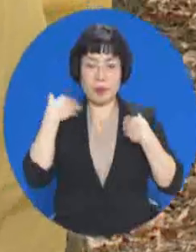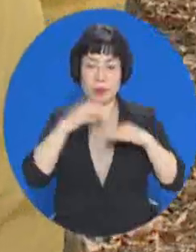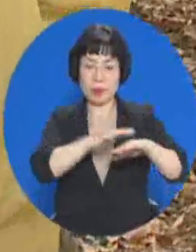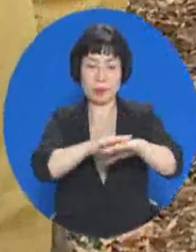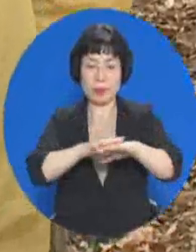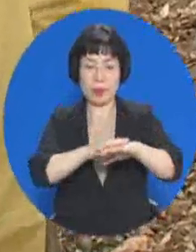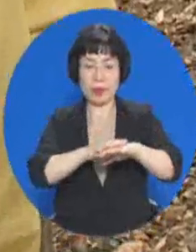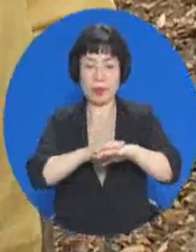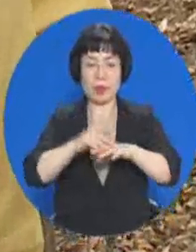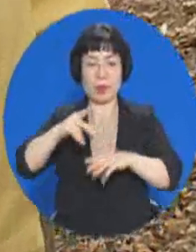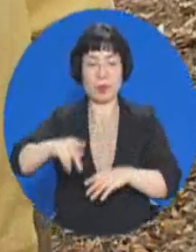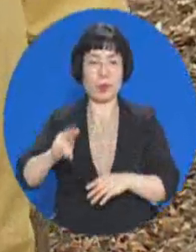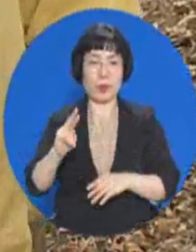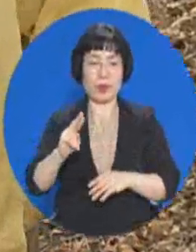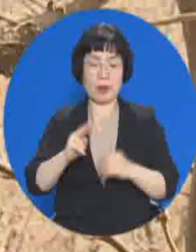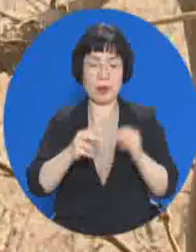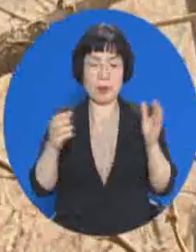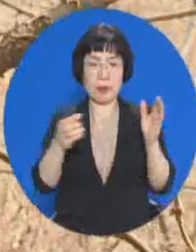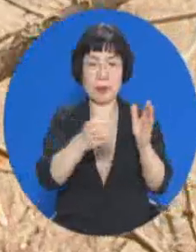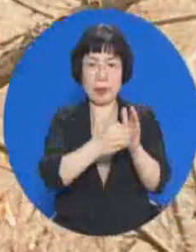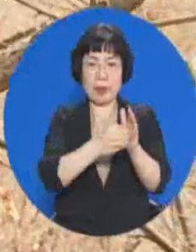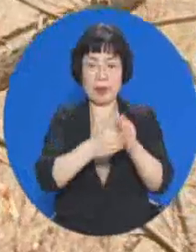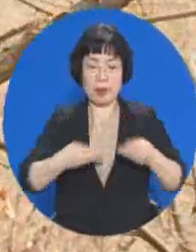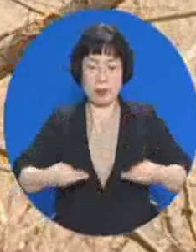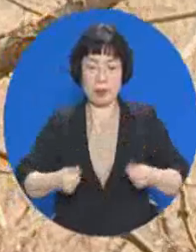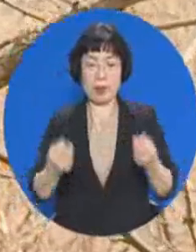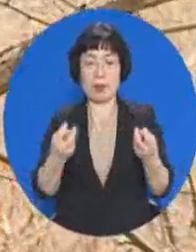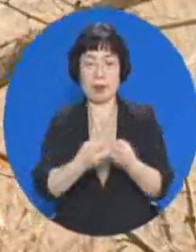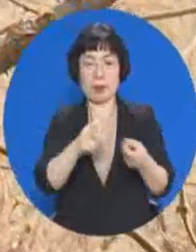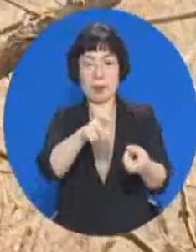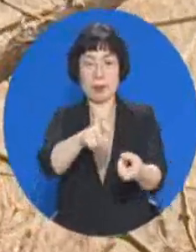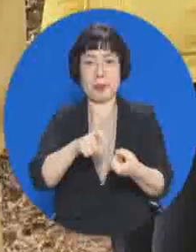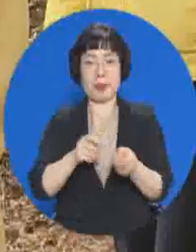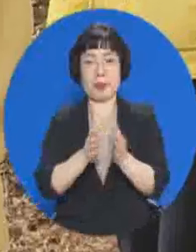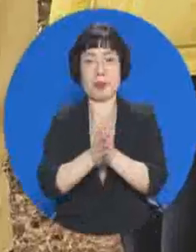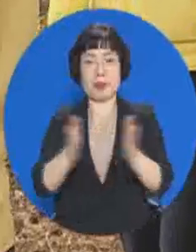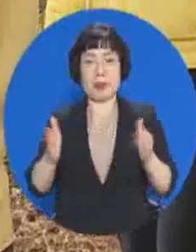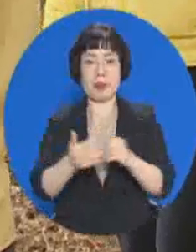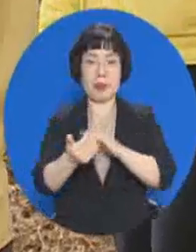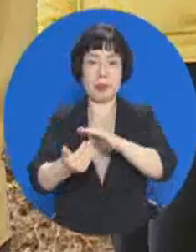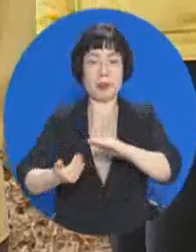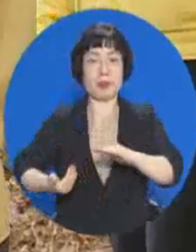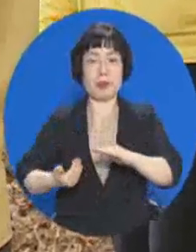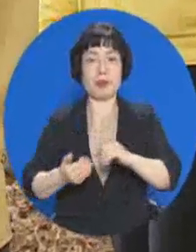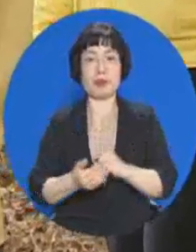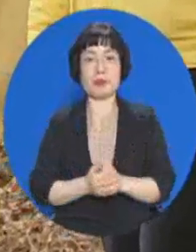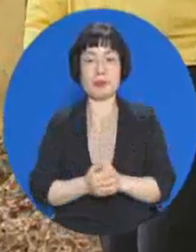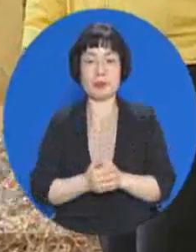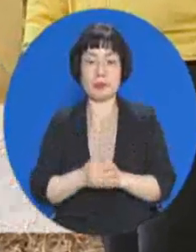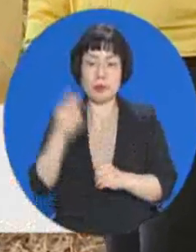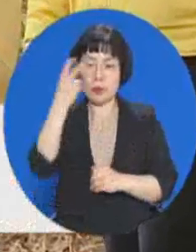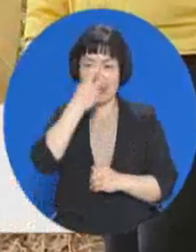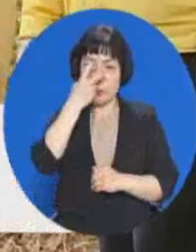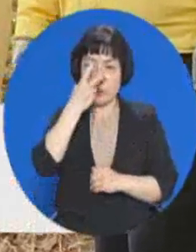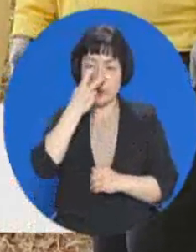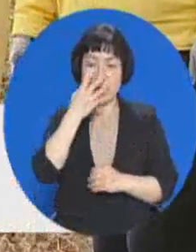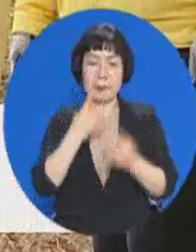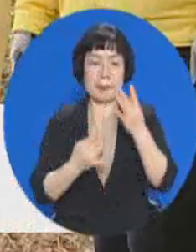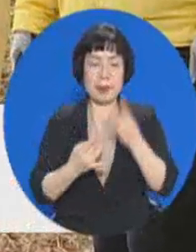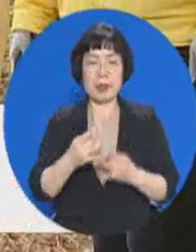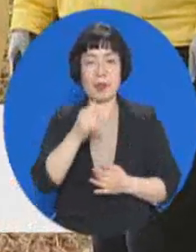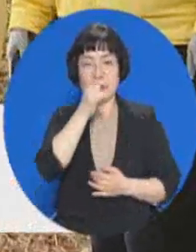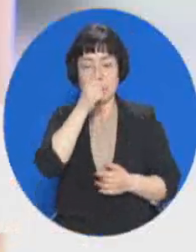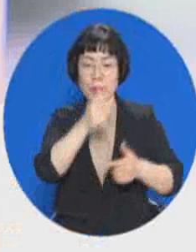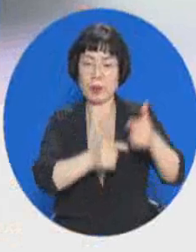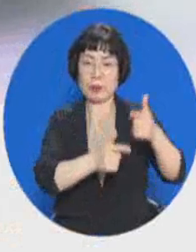GPS와 QR코드를 활용한 스마트 방제 방법까지 도입했습니다. 이전에는 아무리 조사를 하더라도 누락목이 생길 수밖에